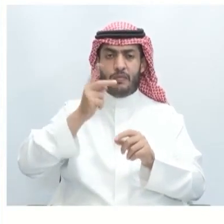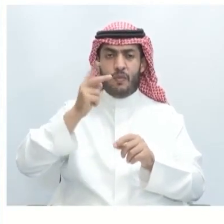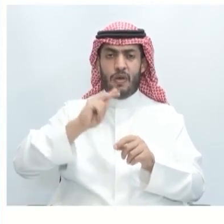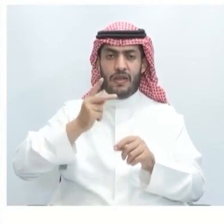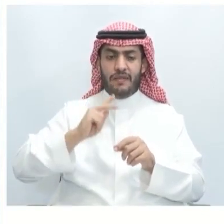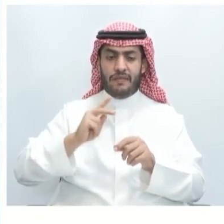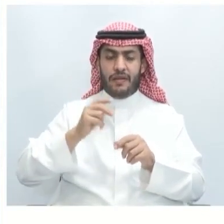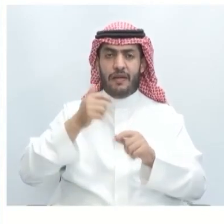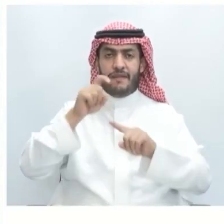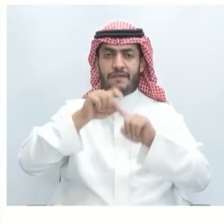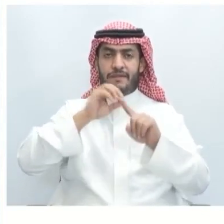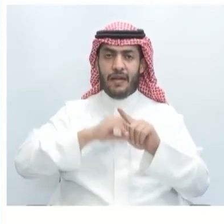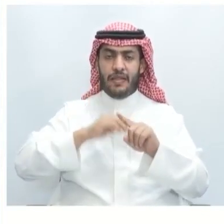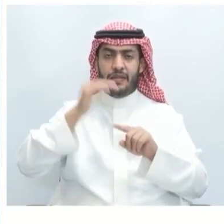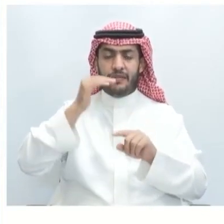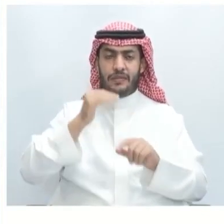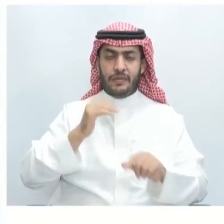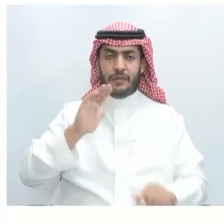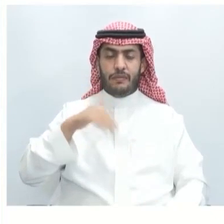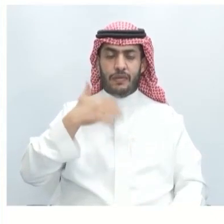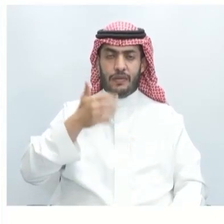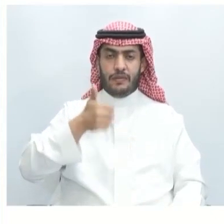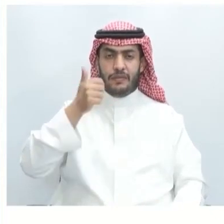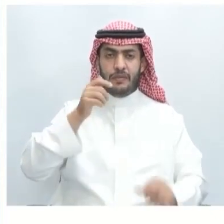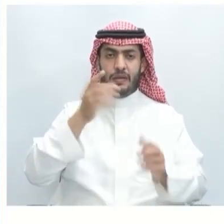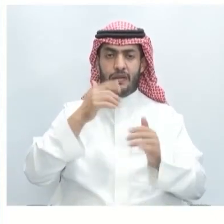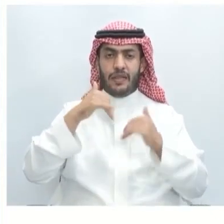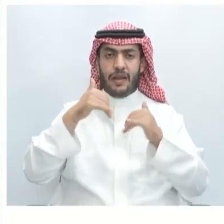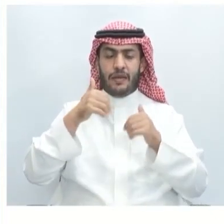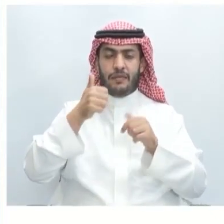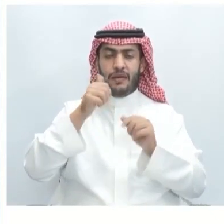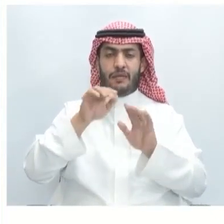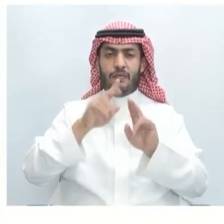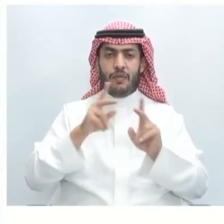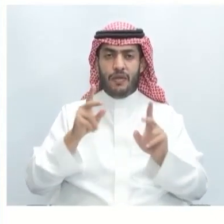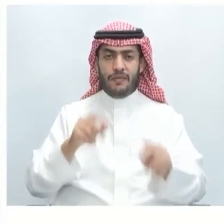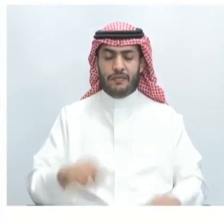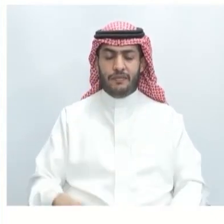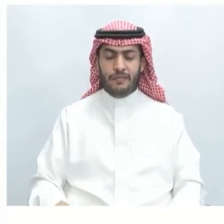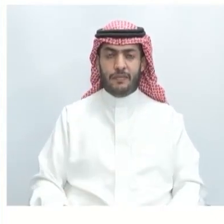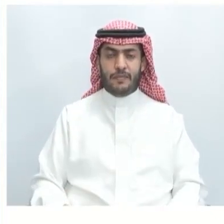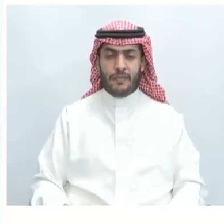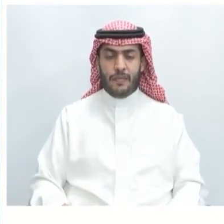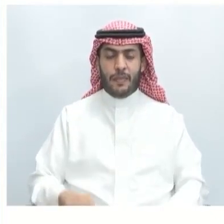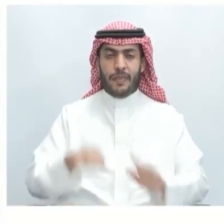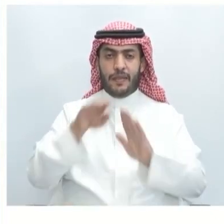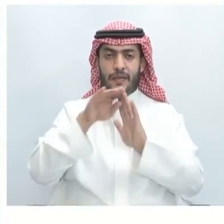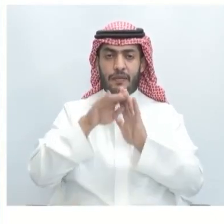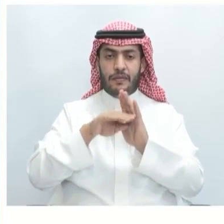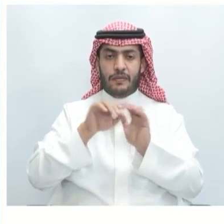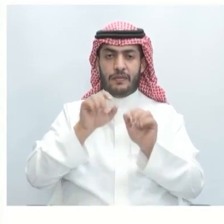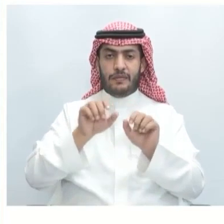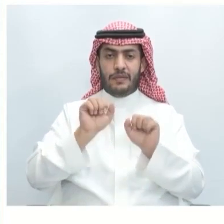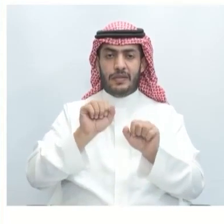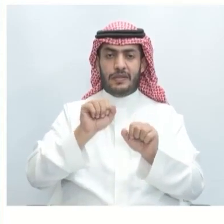تلقائيا النتائج هنالك بالتاكيد لكل وضع سيكون نتائج مختلفه بناء على المدخلات في